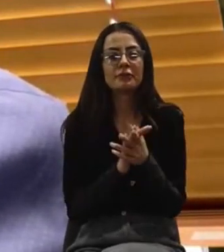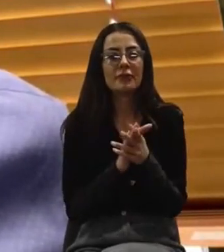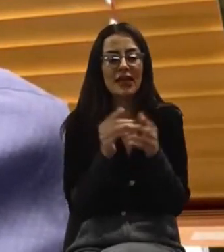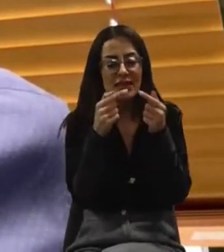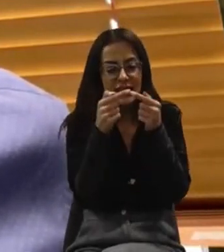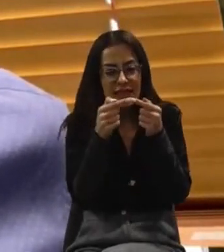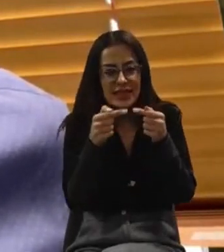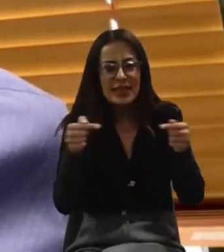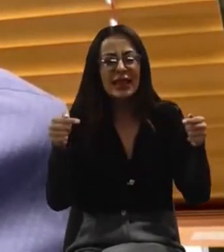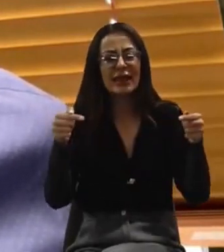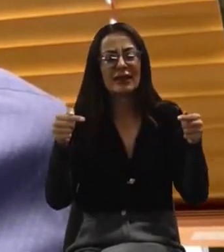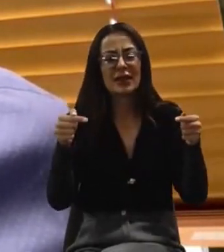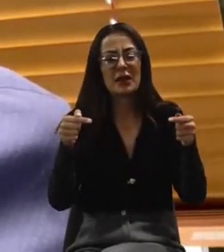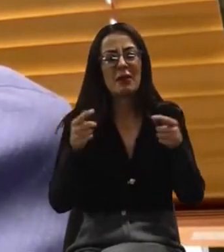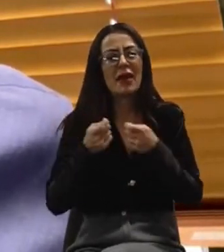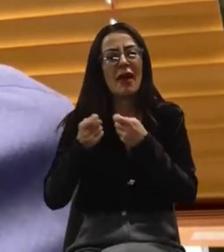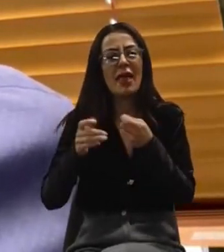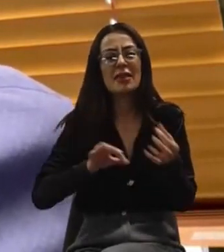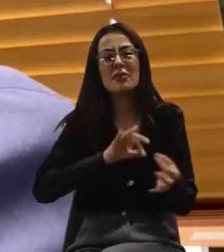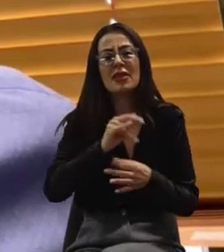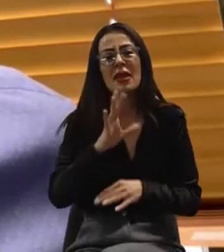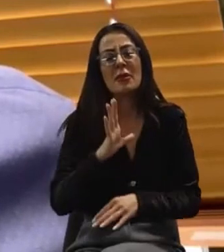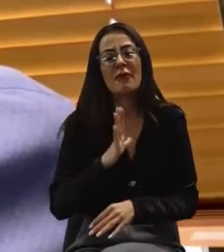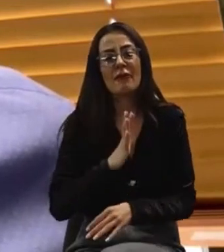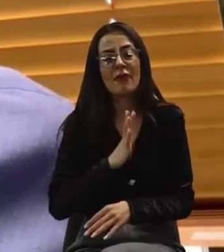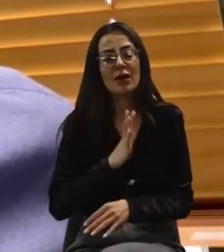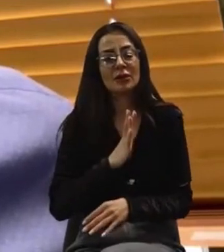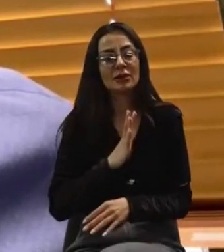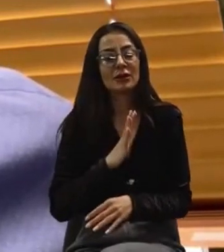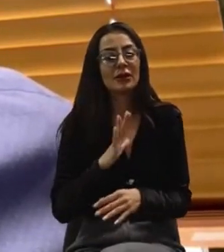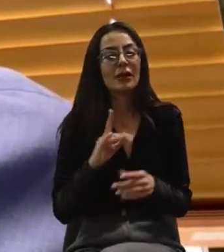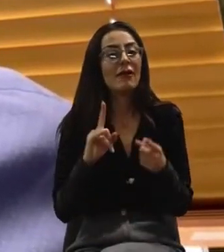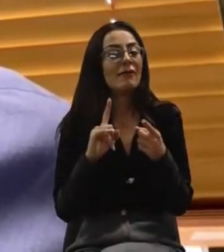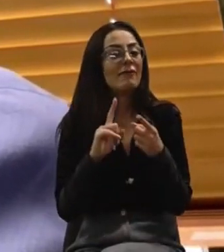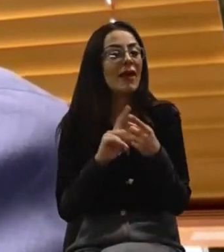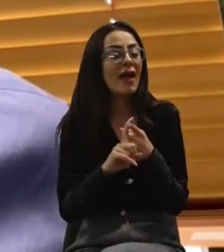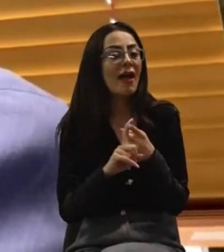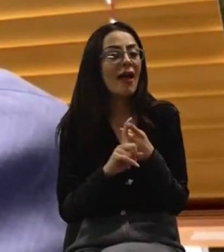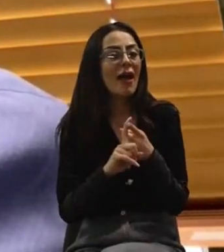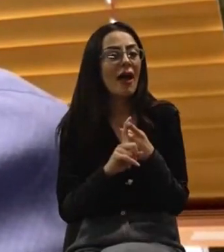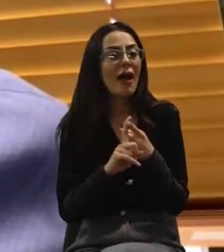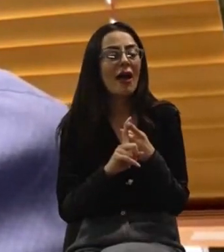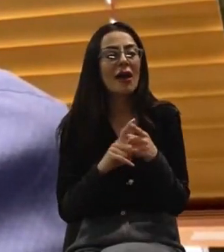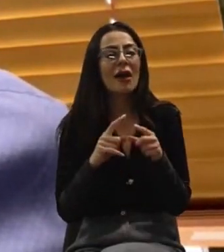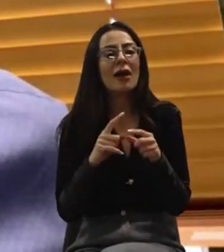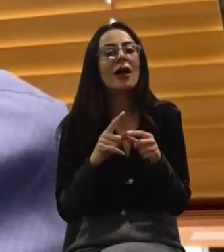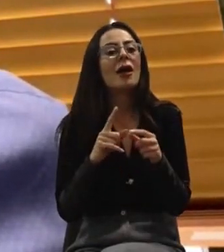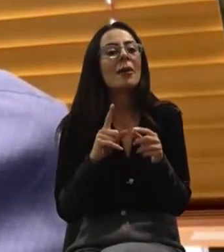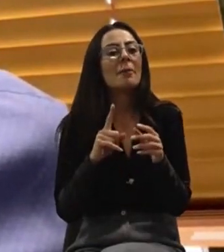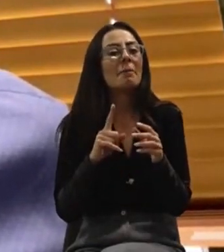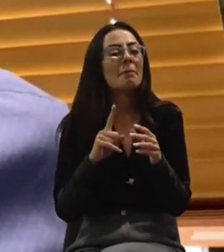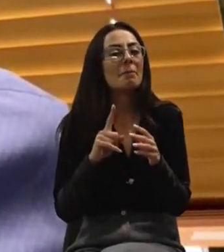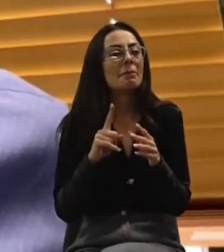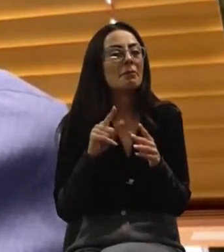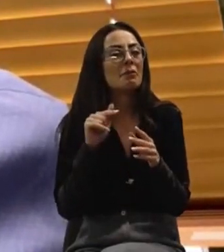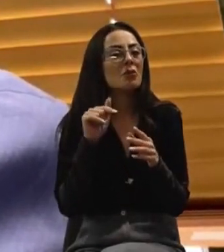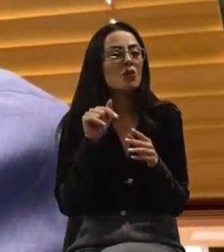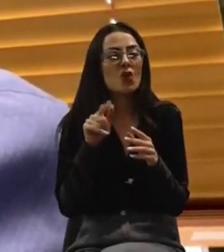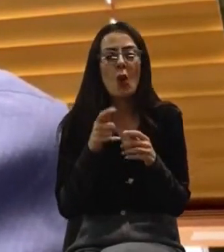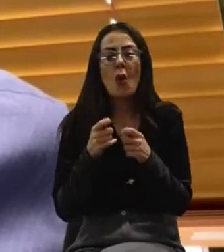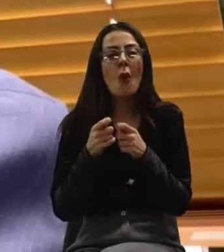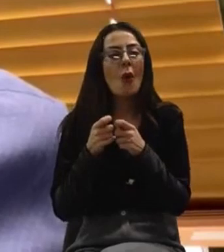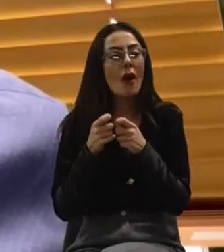sınırlandırılmış ve daha çok da da akademik ağırlıklı bir Sonuçta eğitim